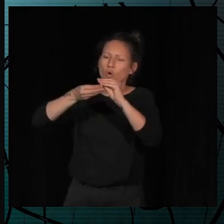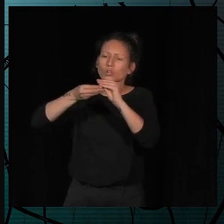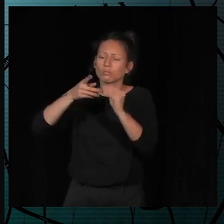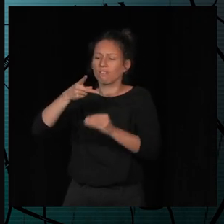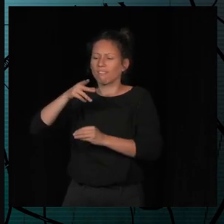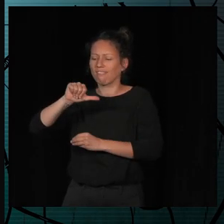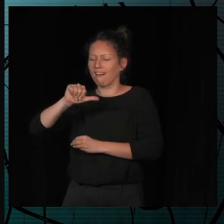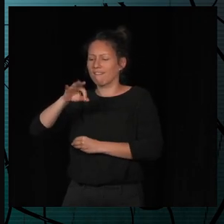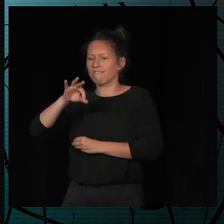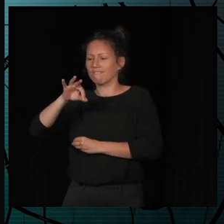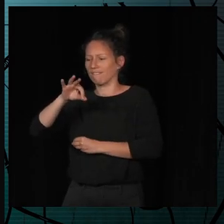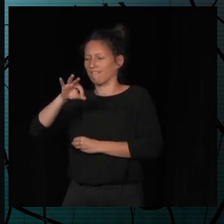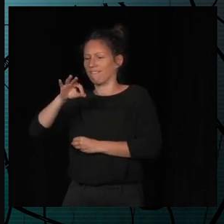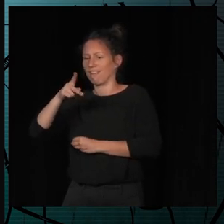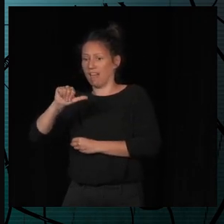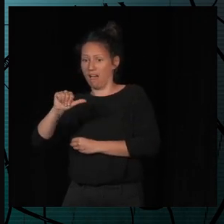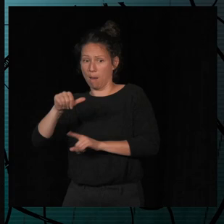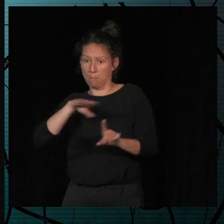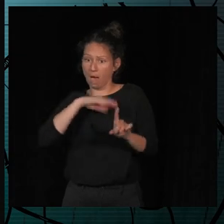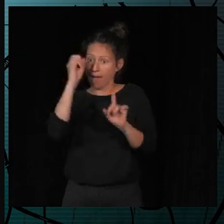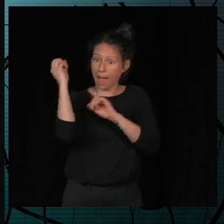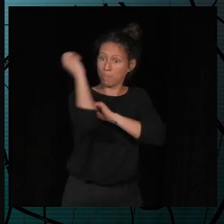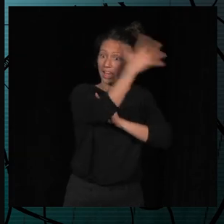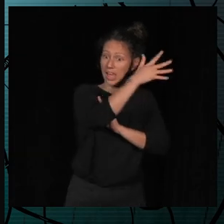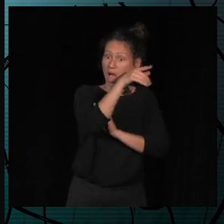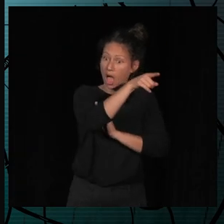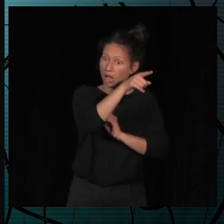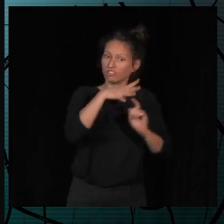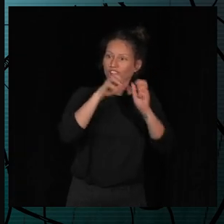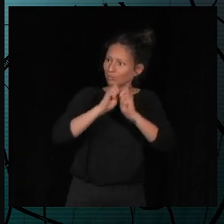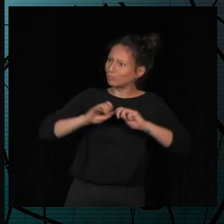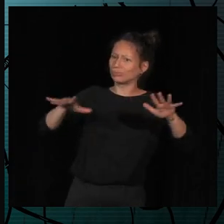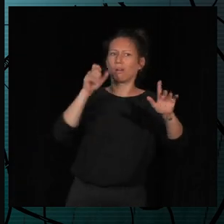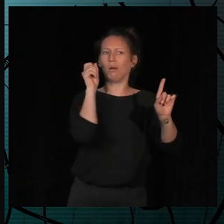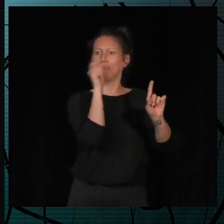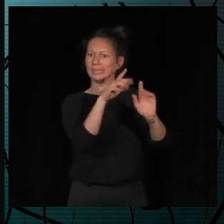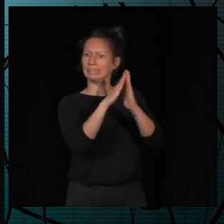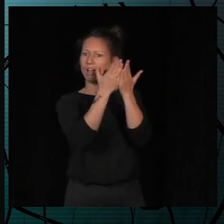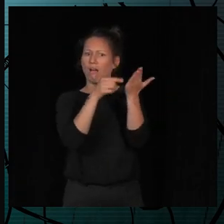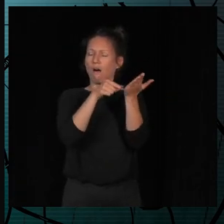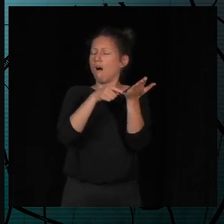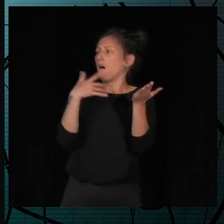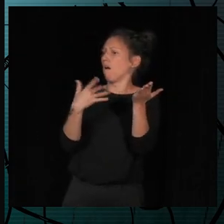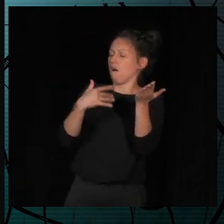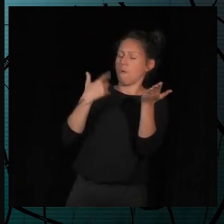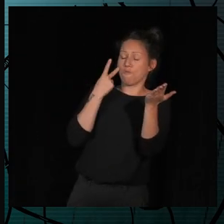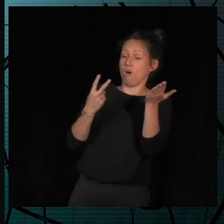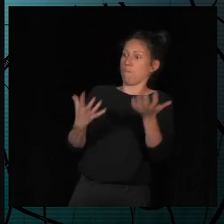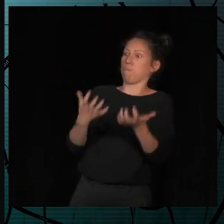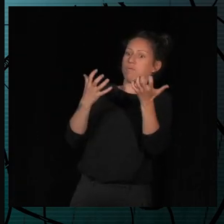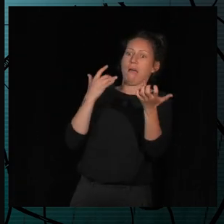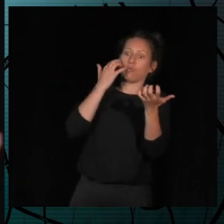américains qui ont décidé que la métamorphose était le bouquin qui représentait l'adolescence dans sa crise entre deux dans sa transformation la